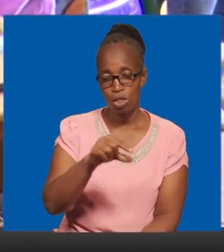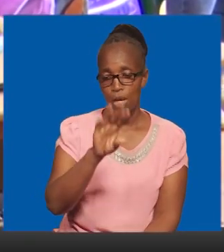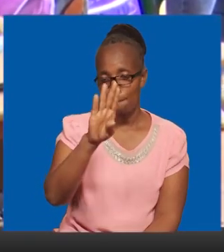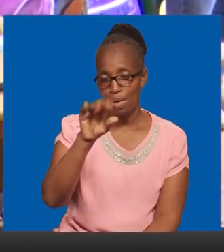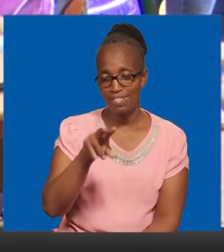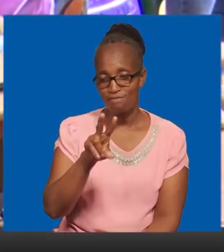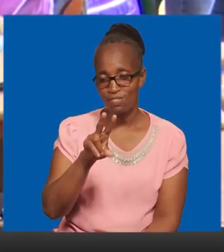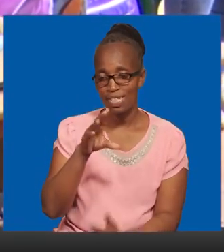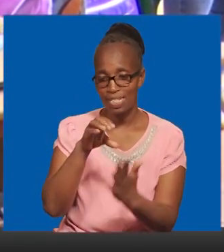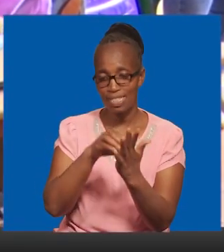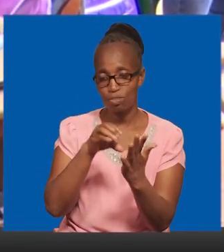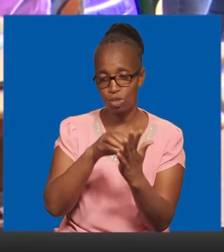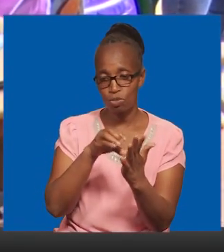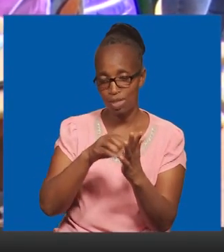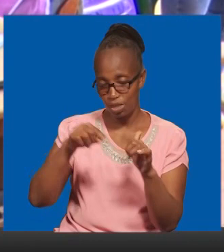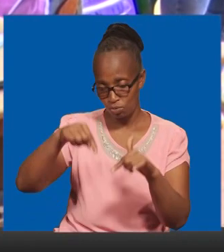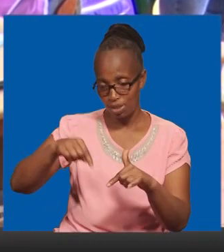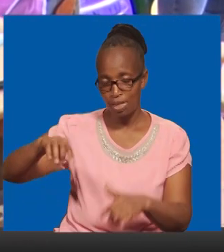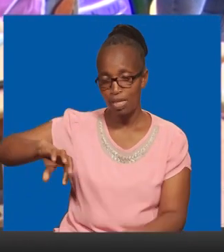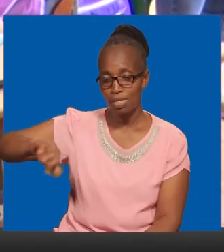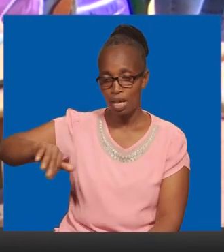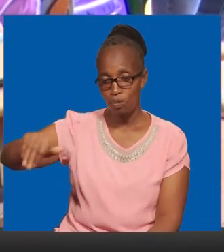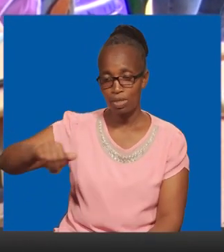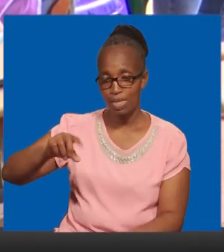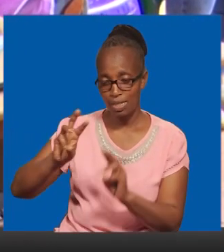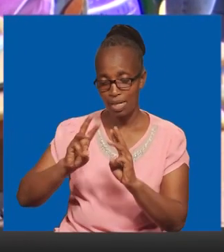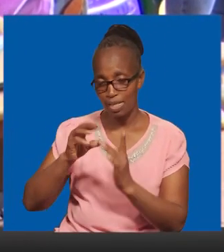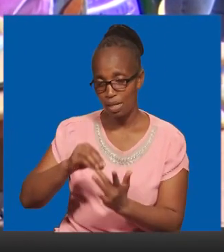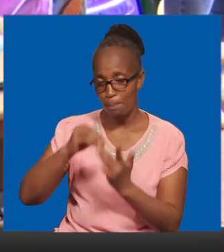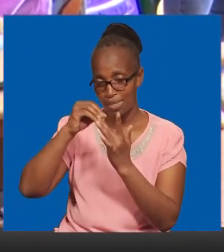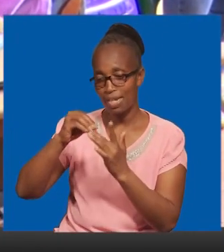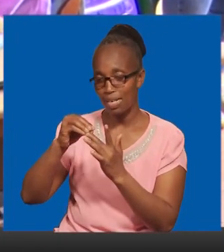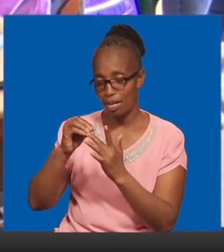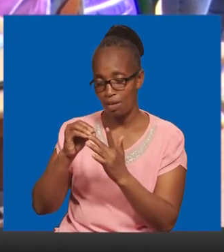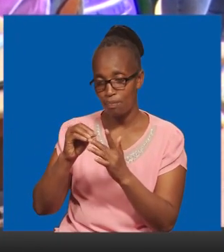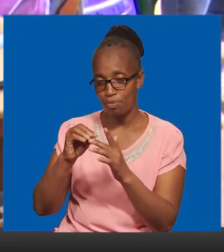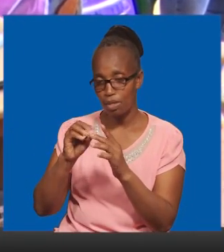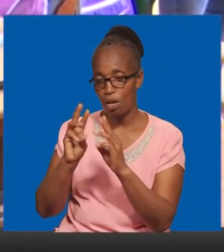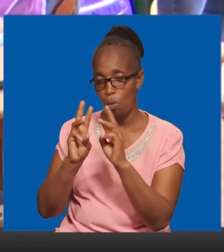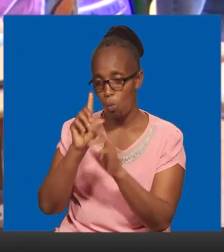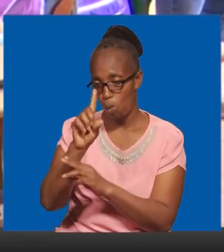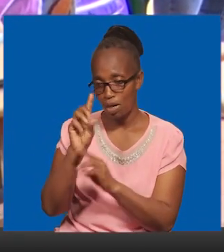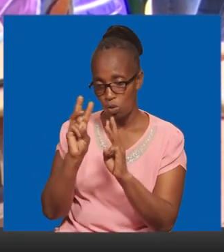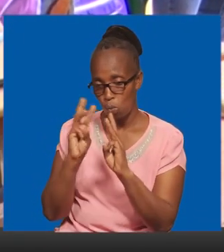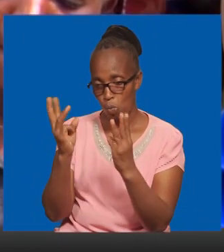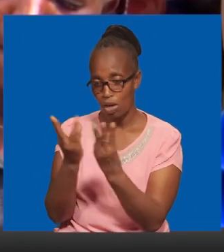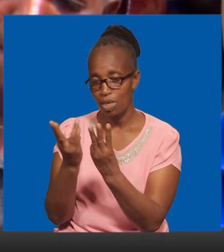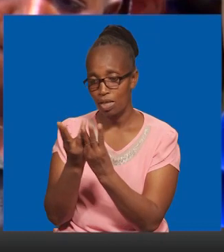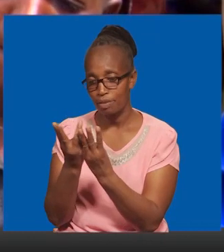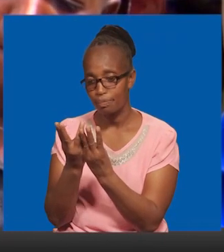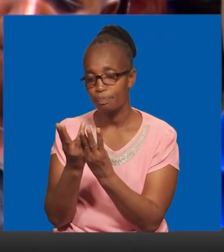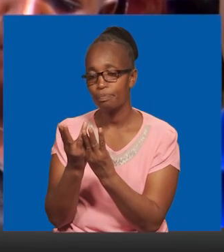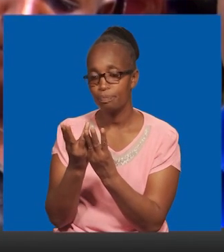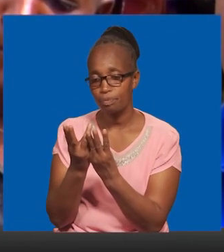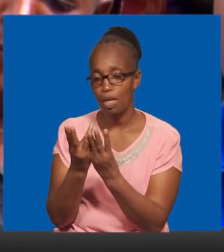and zero GBV cases in this particular sub-county and particularly in this ward. Naibu kamishna wa